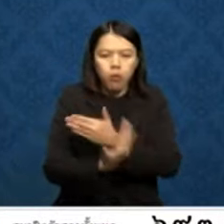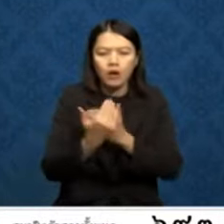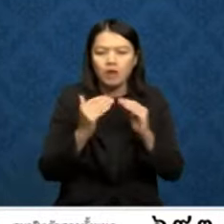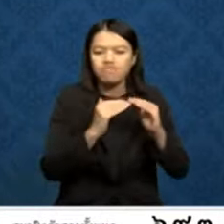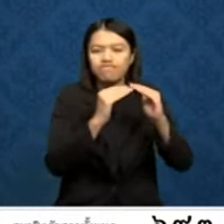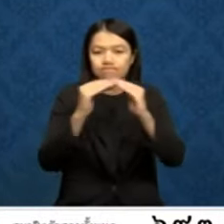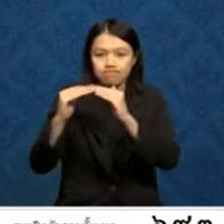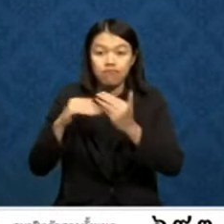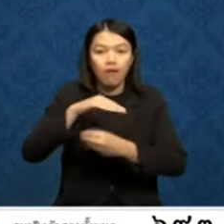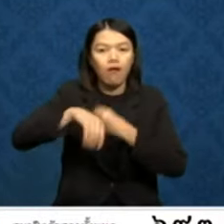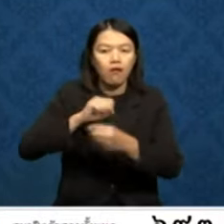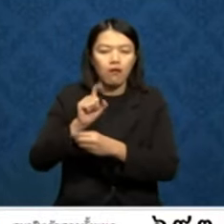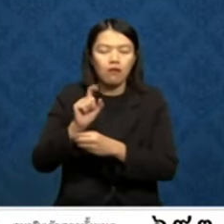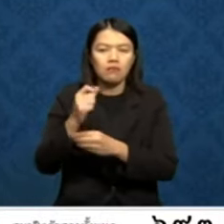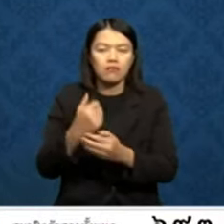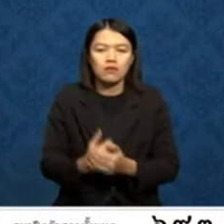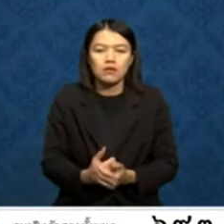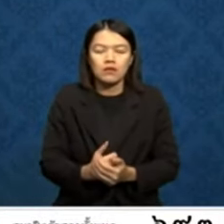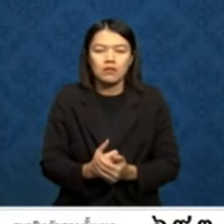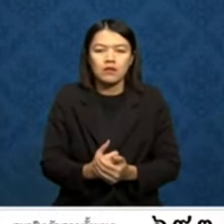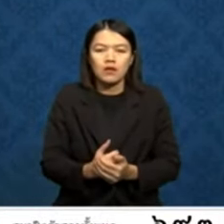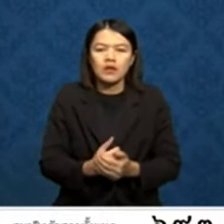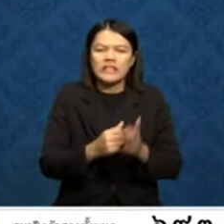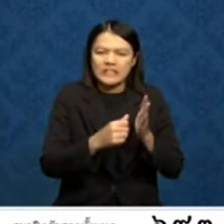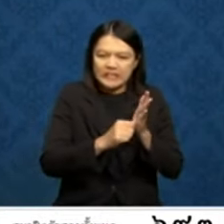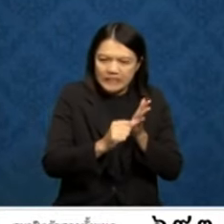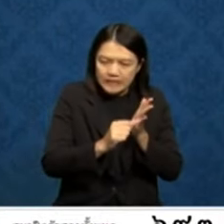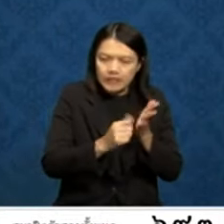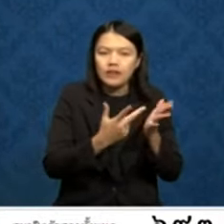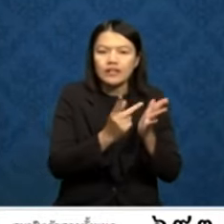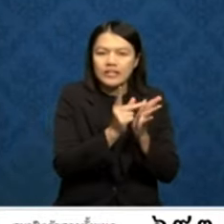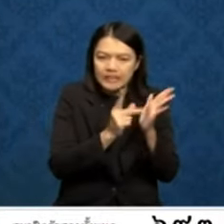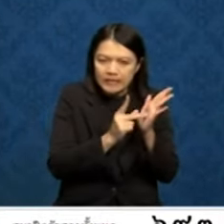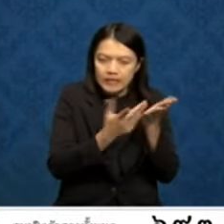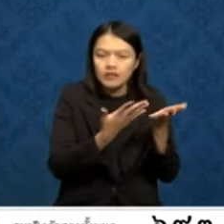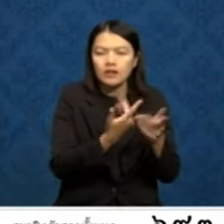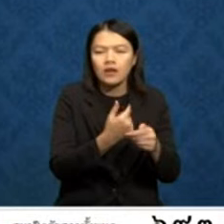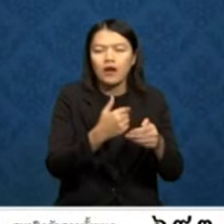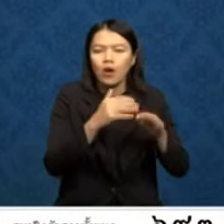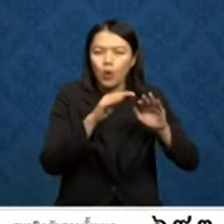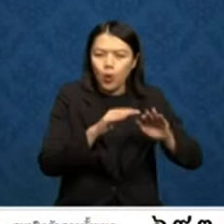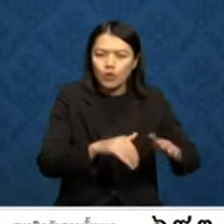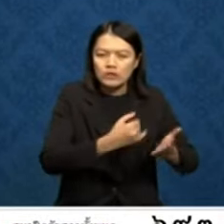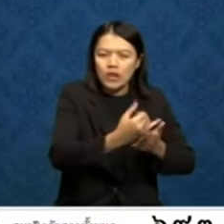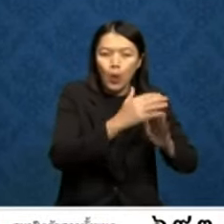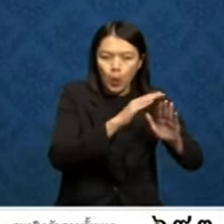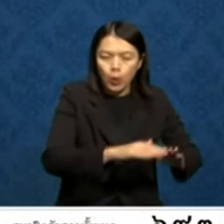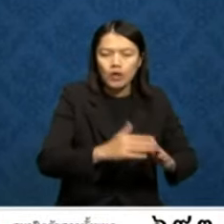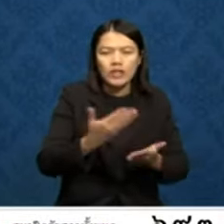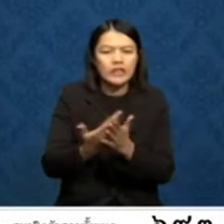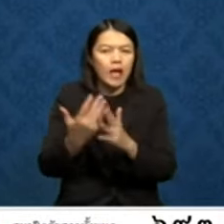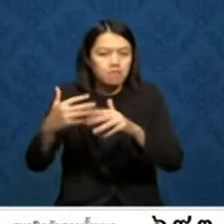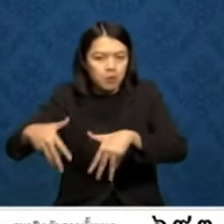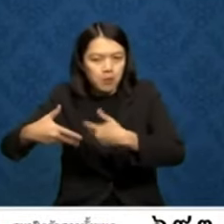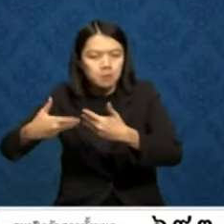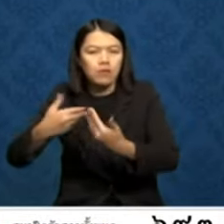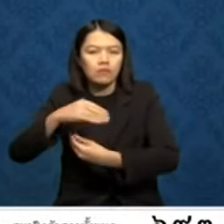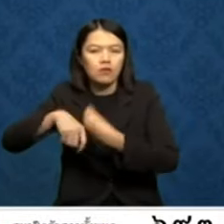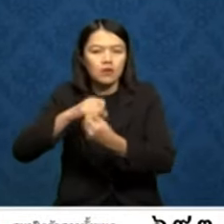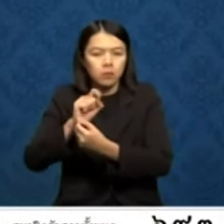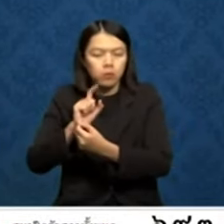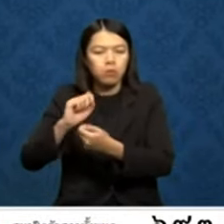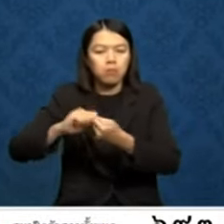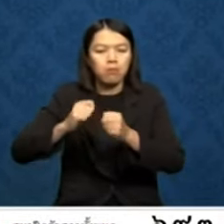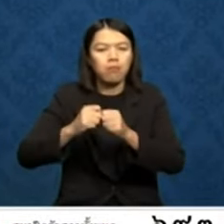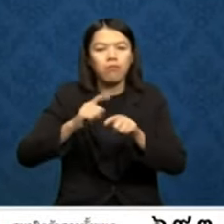อภาคทางเศรษฐกิจด้วยการแก้หนี้ลดรายจ่ายเพิ่มรายได้กระตุ้นเศรษฐกิจและแก้ไขปัญ